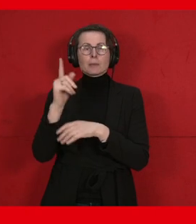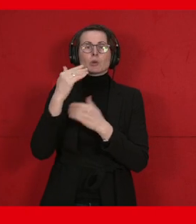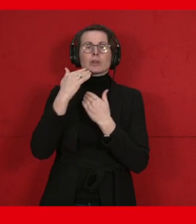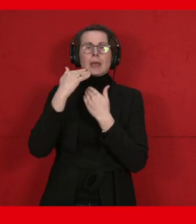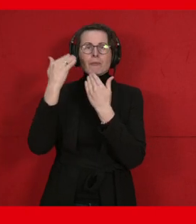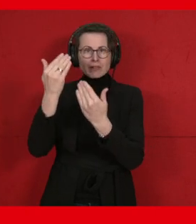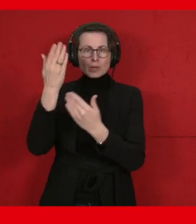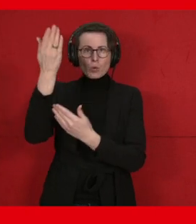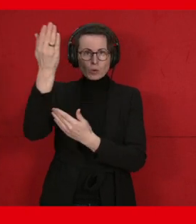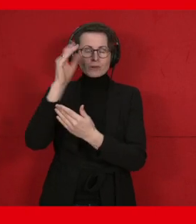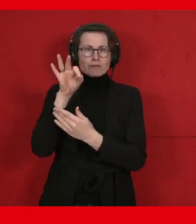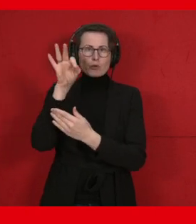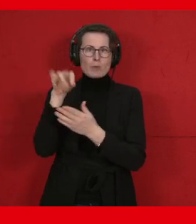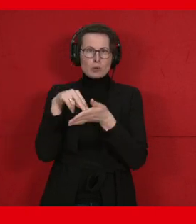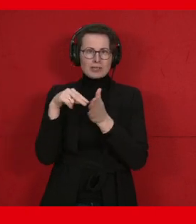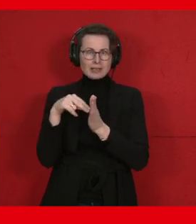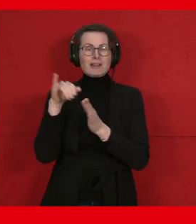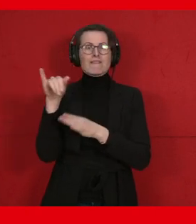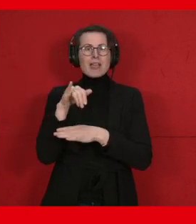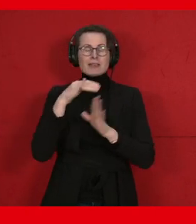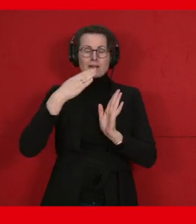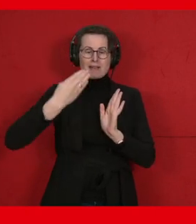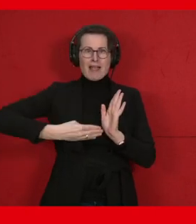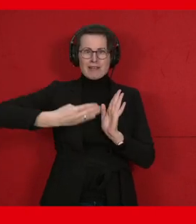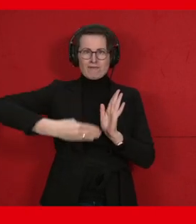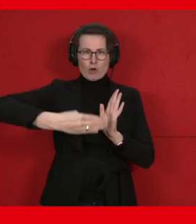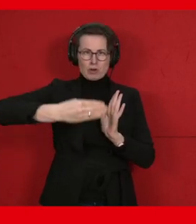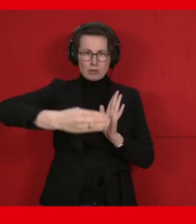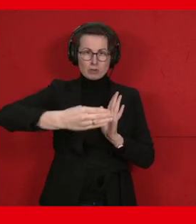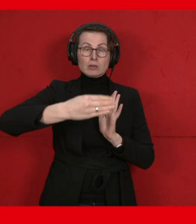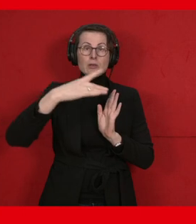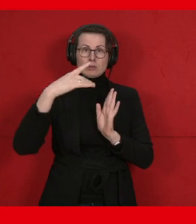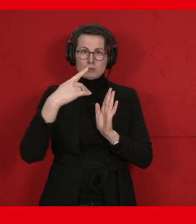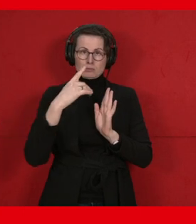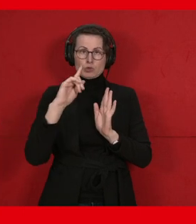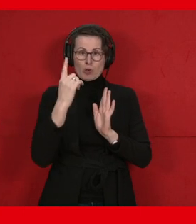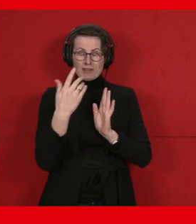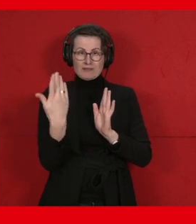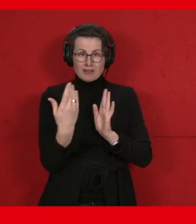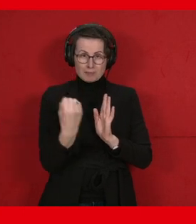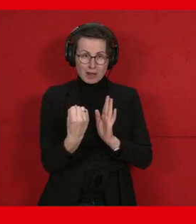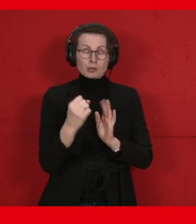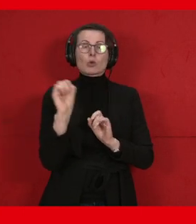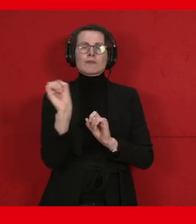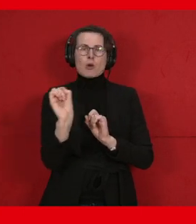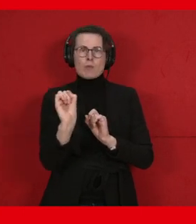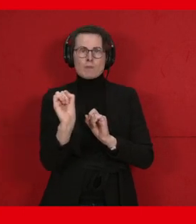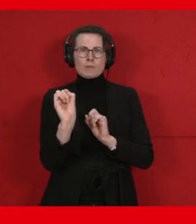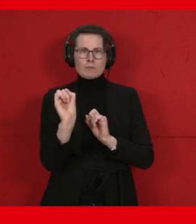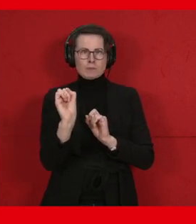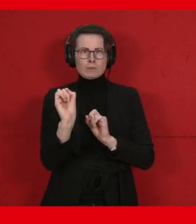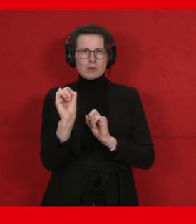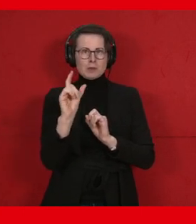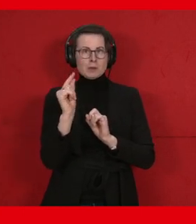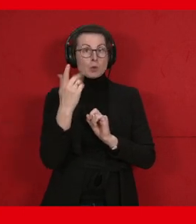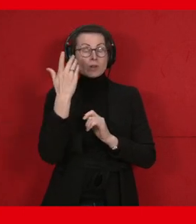für die Politik zu entwickeln, in welcher Reihenfolge und warum wir eine Wasserstoffpolitik angehen und wo sie vielleicht